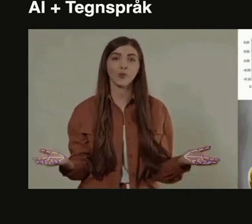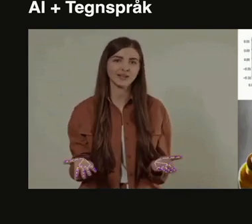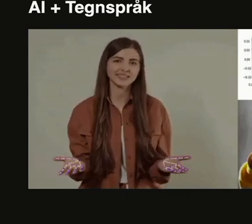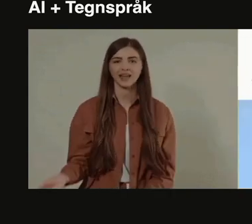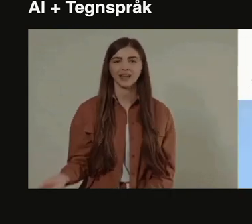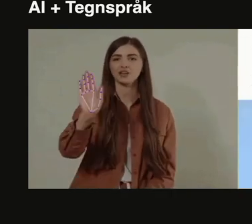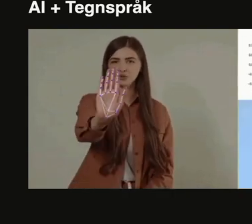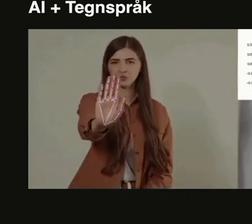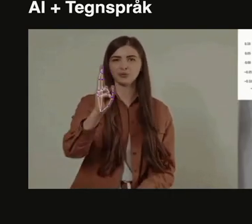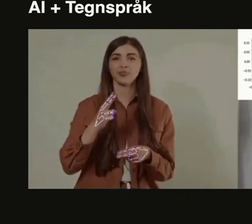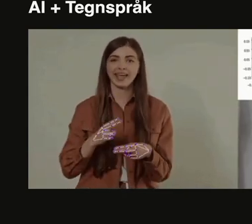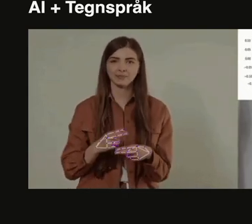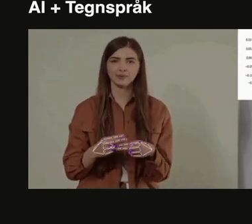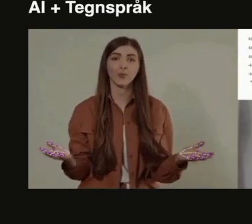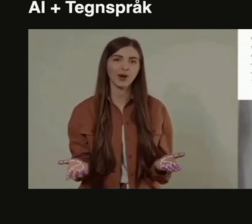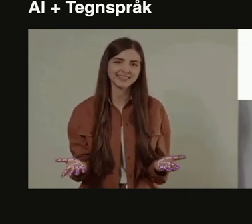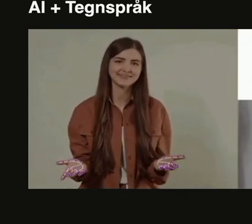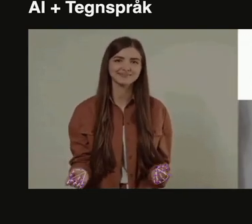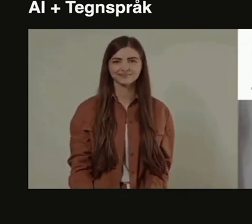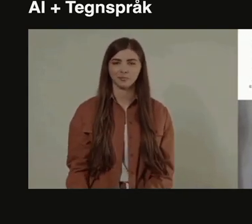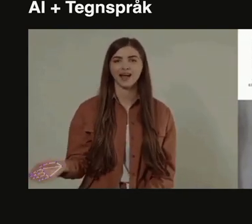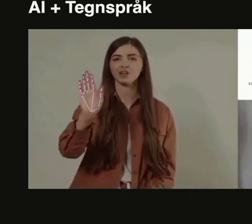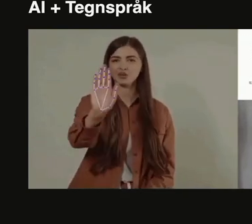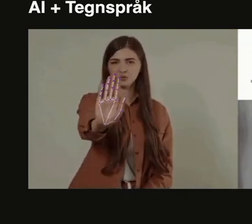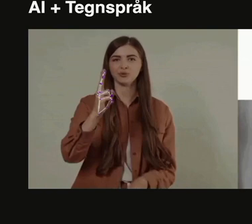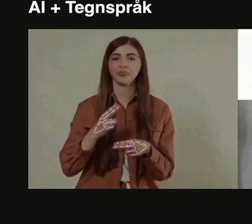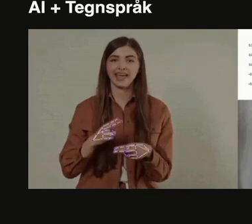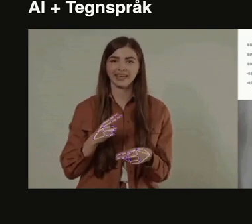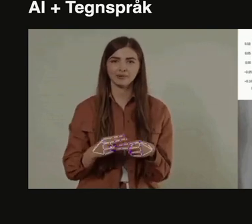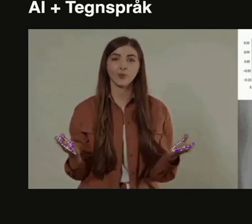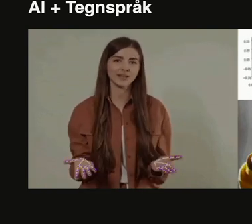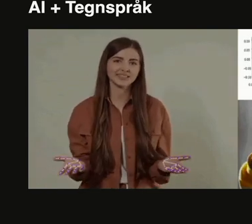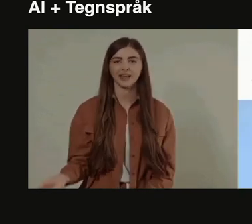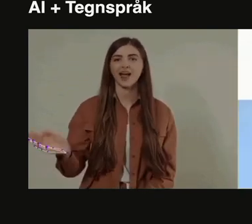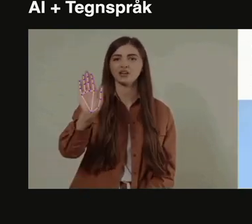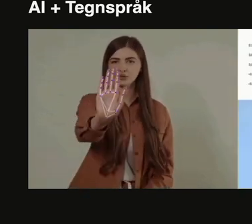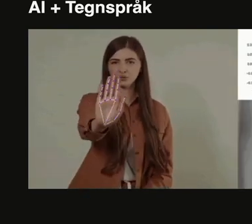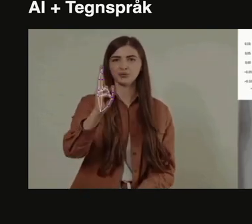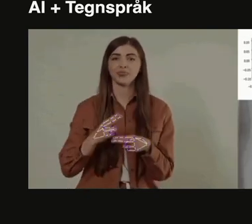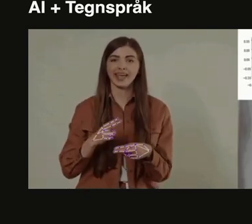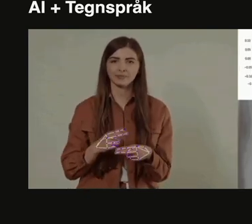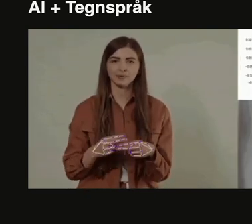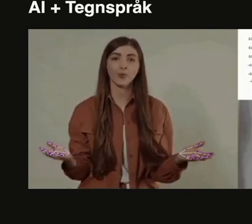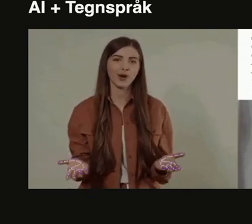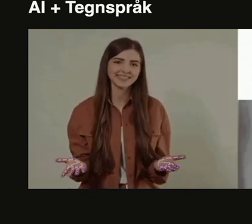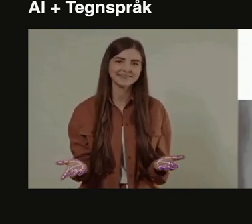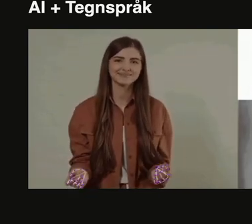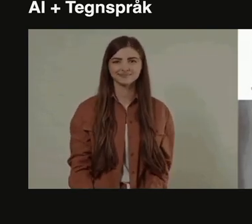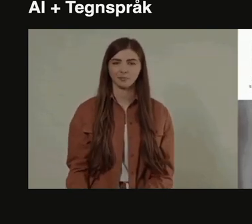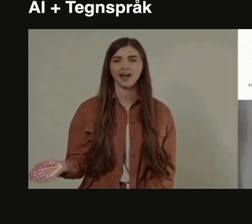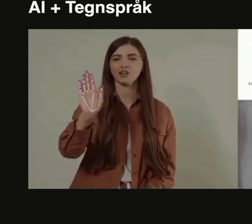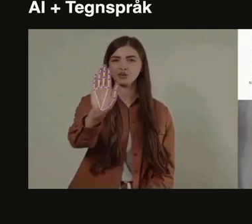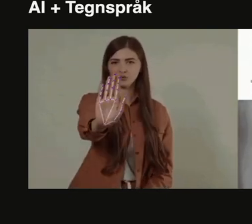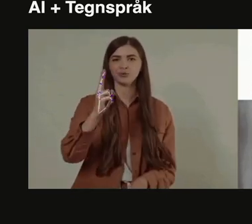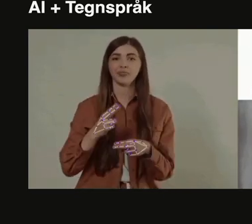rett og slett en AI som sier hva du gjør galt, hva du gjør rett. Og på den måten komme til et ganske habilt nivå. Så klart, når